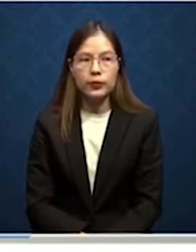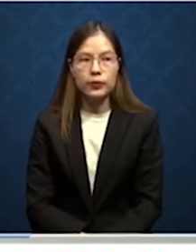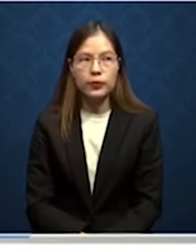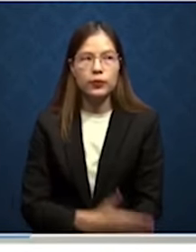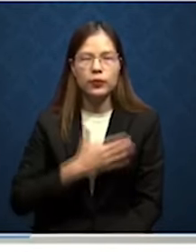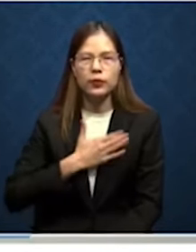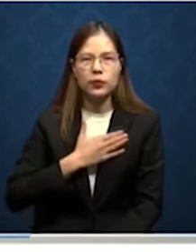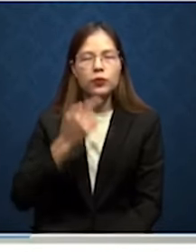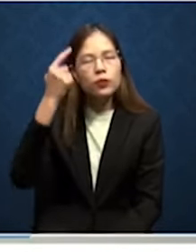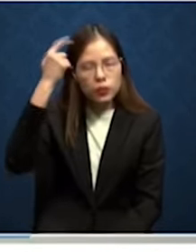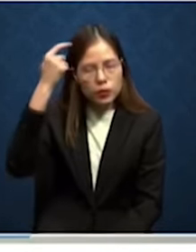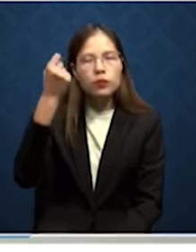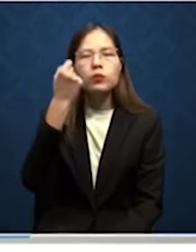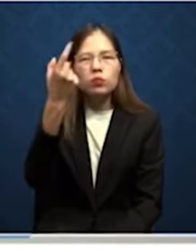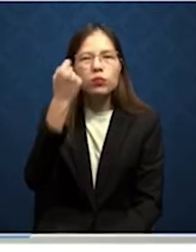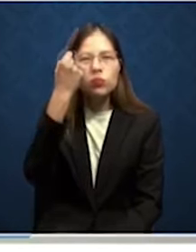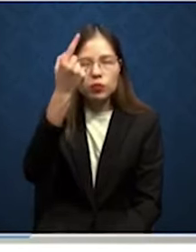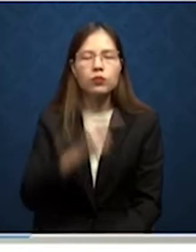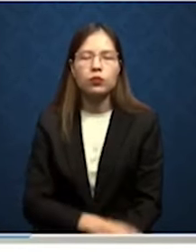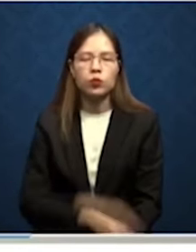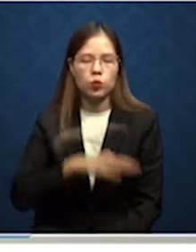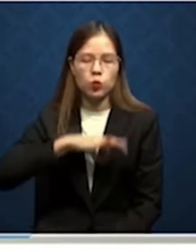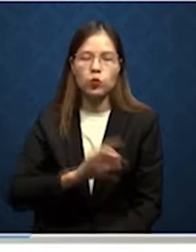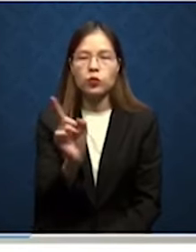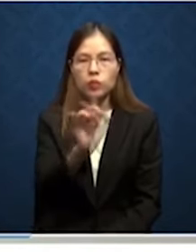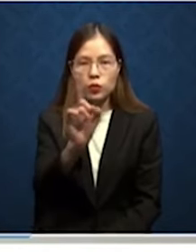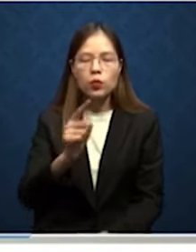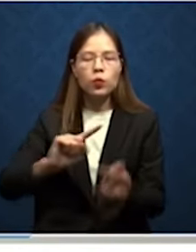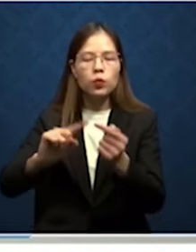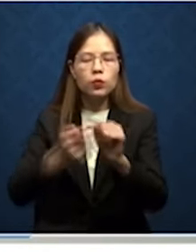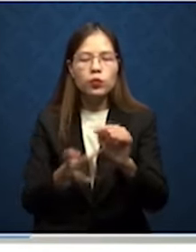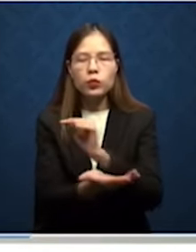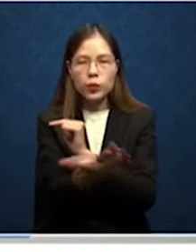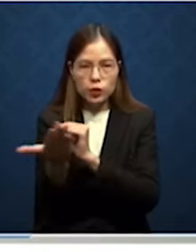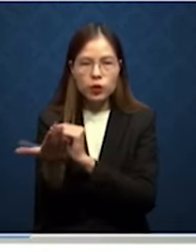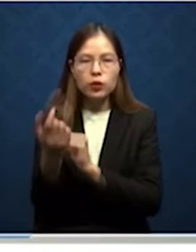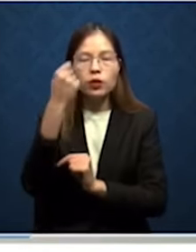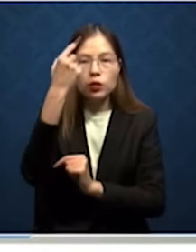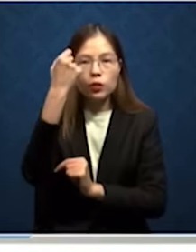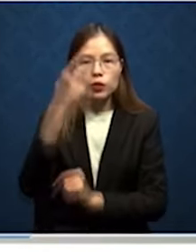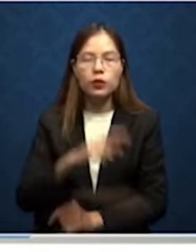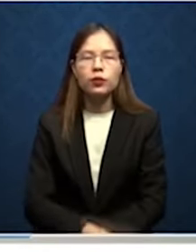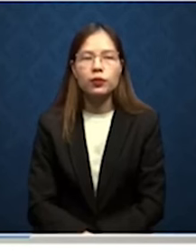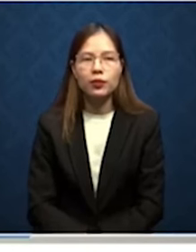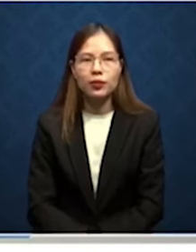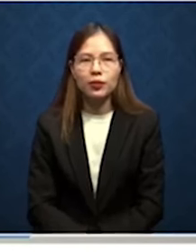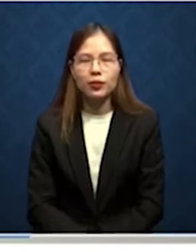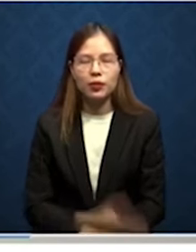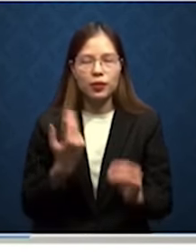มทราบดีครับผมเข้าใจความรู้สึกของเพื่อนสมาชิกผมเข้าใ